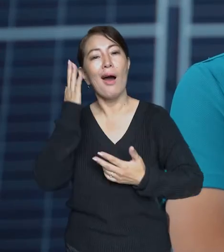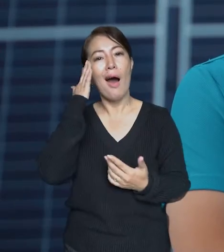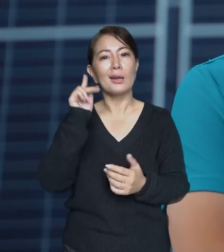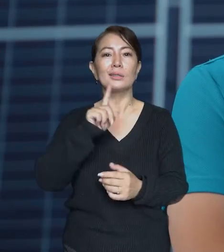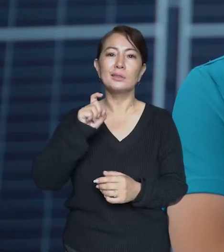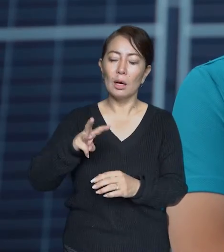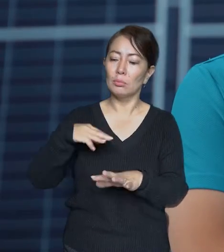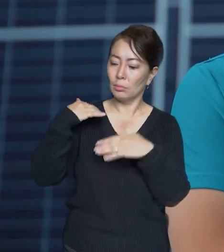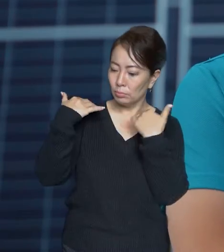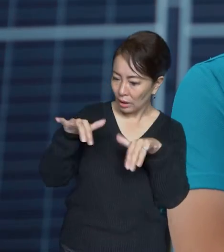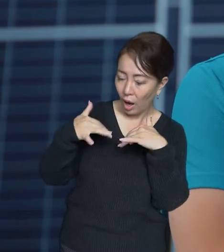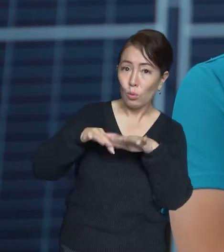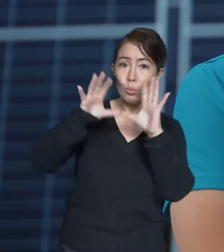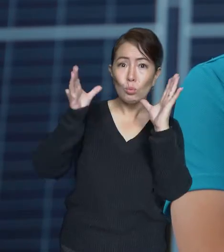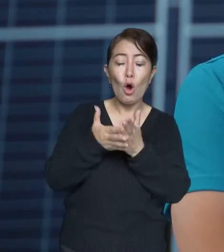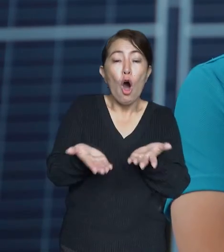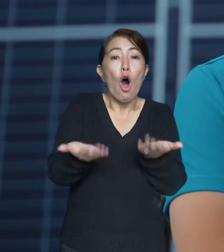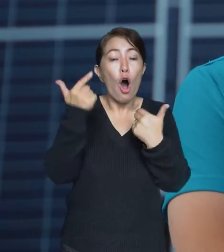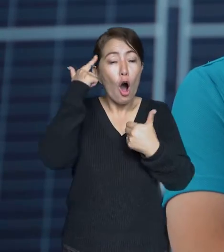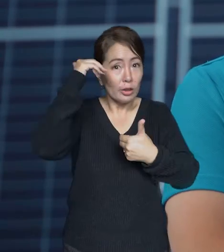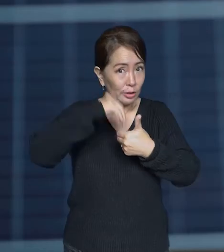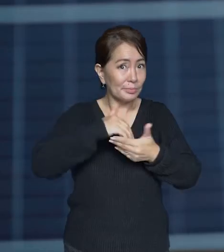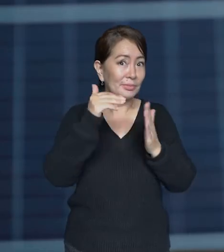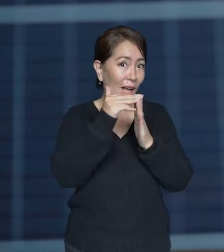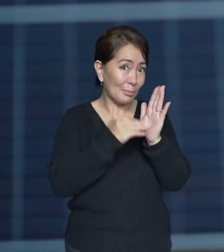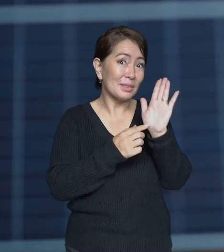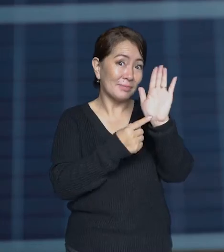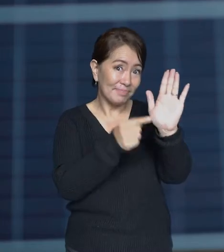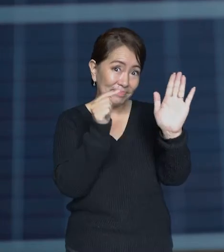арга зам зааврыг ойлгомжтойгоор тайлбарласан байгаа.